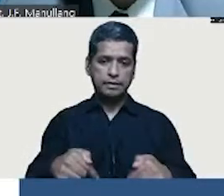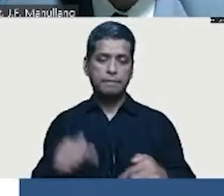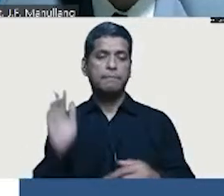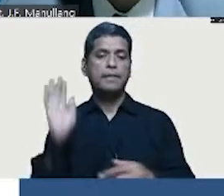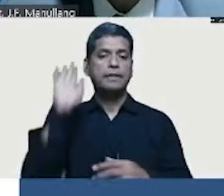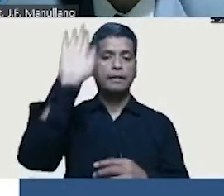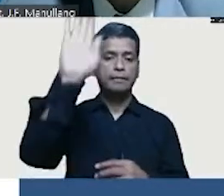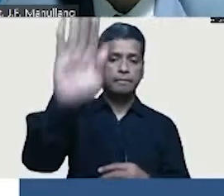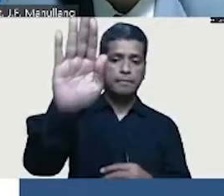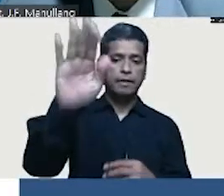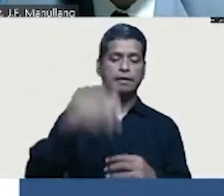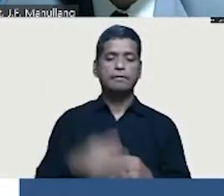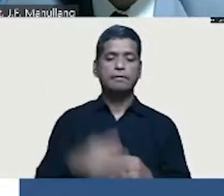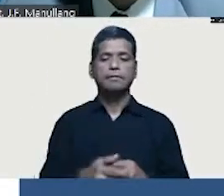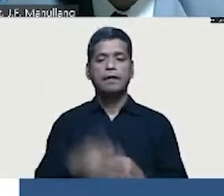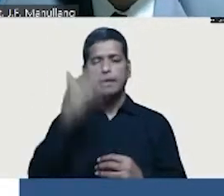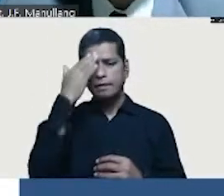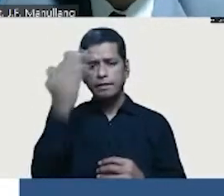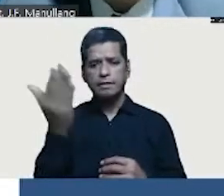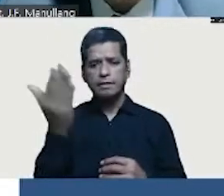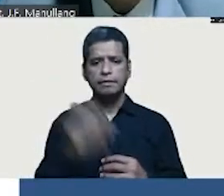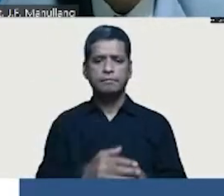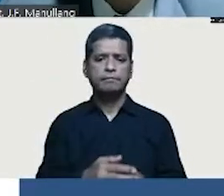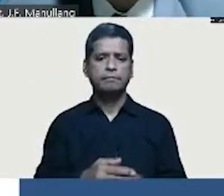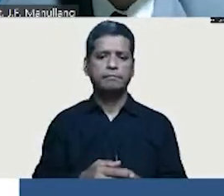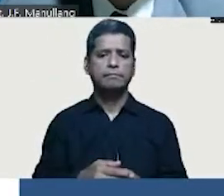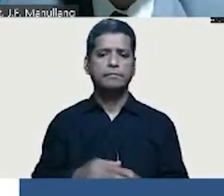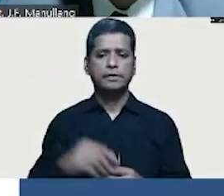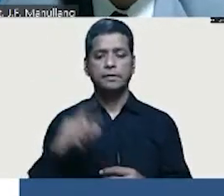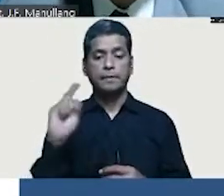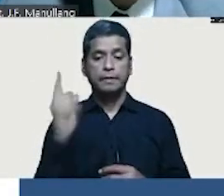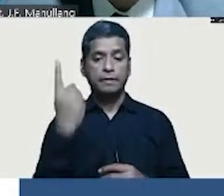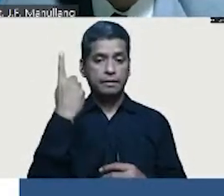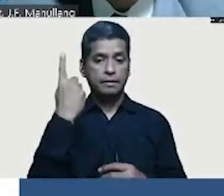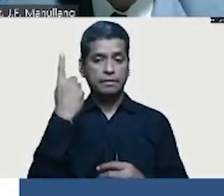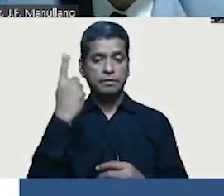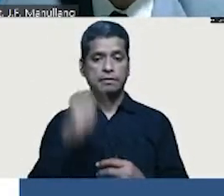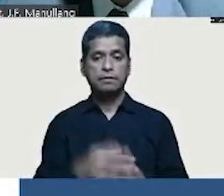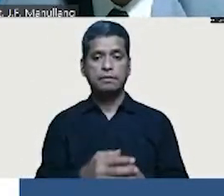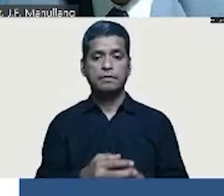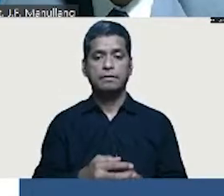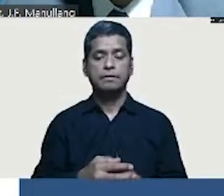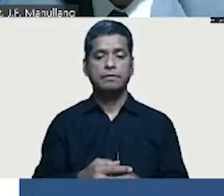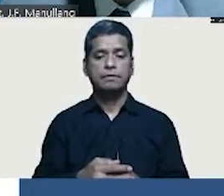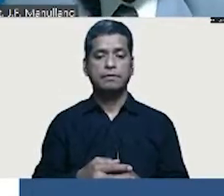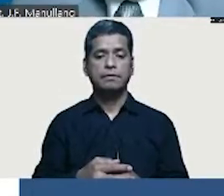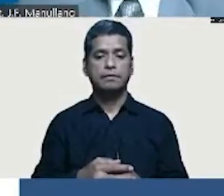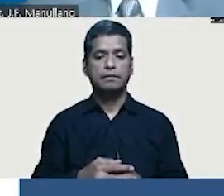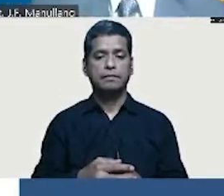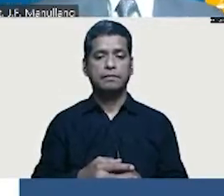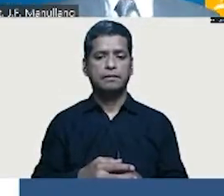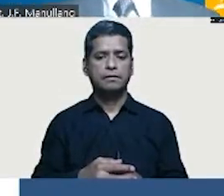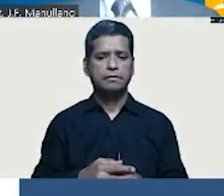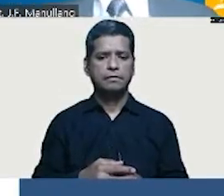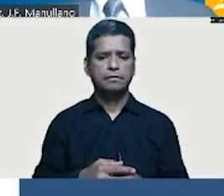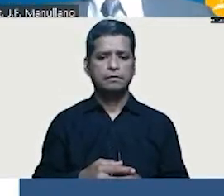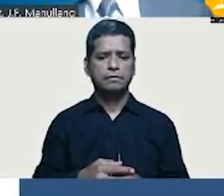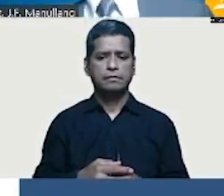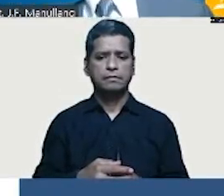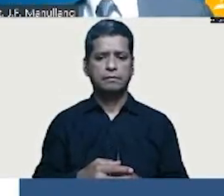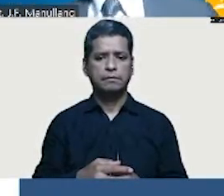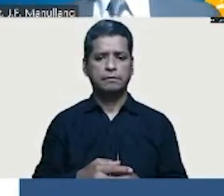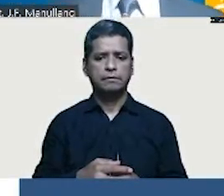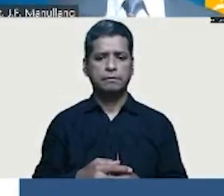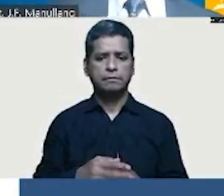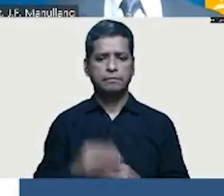kenapa karena dialah yang pertama Ia yang terkemudian dia yang awal dan yang akhir dengan